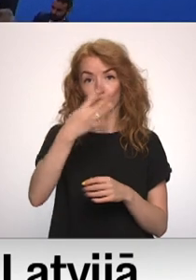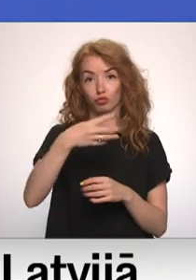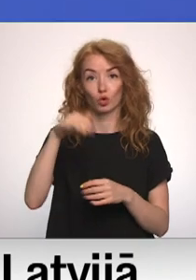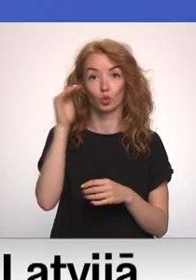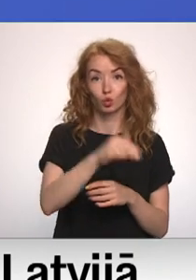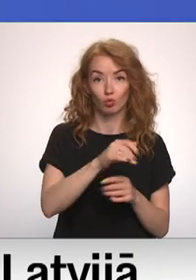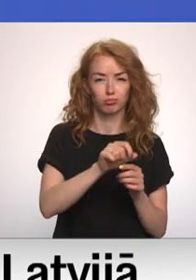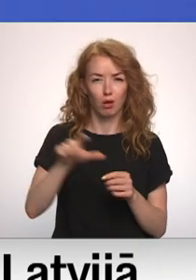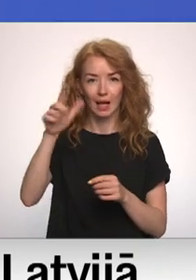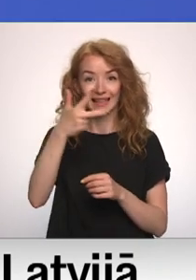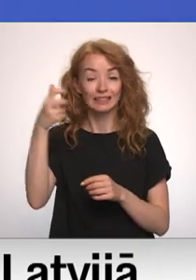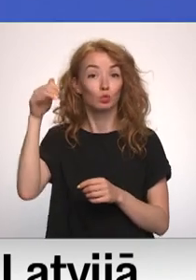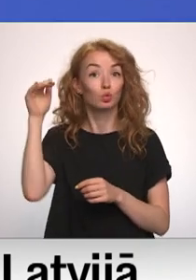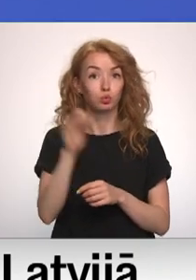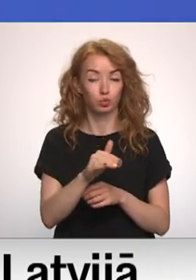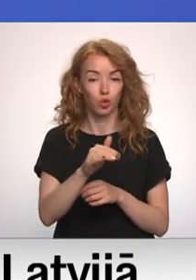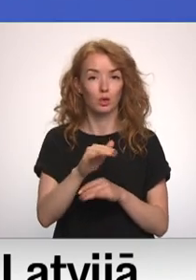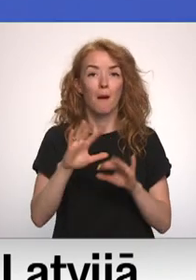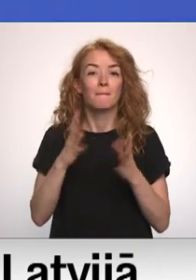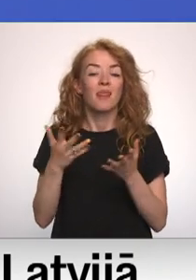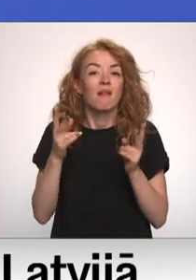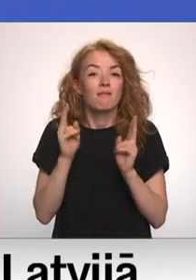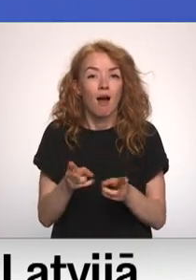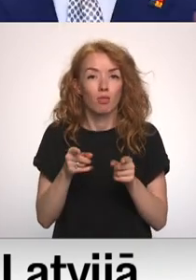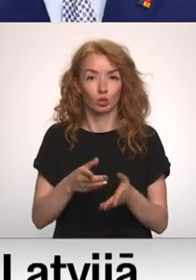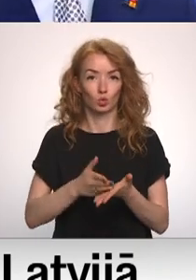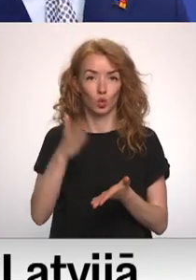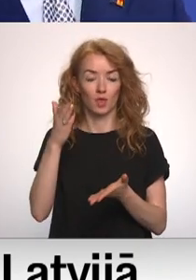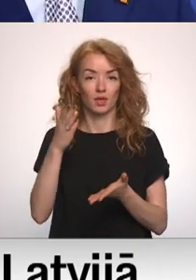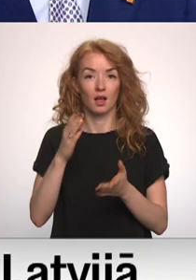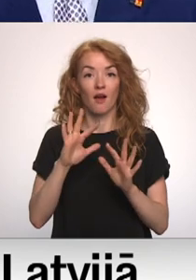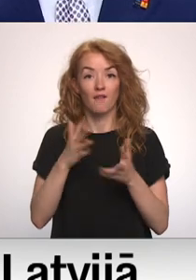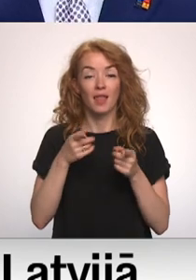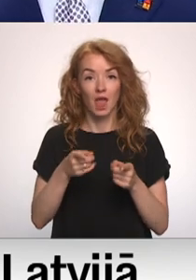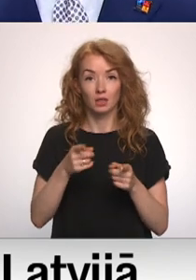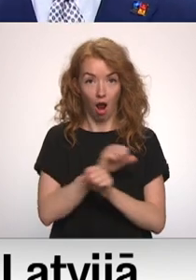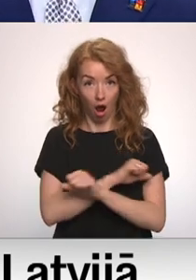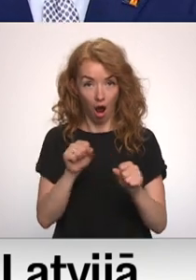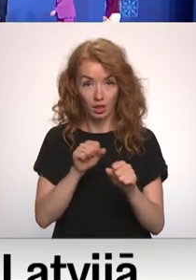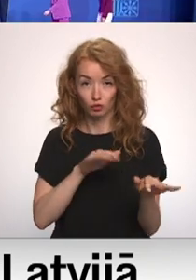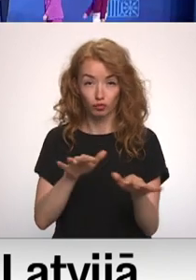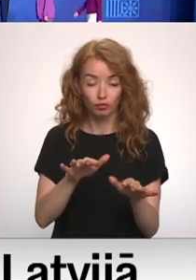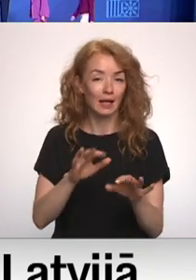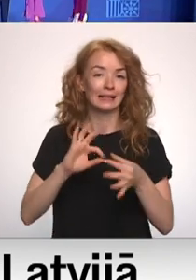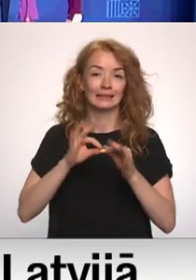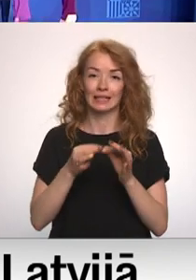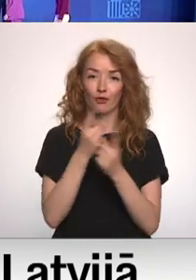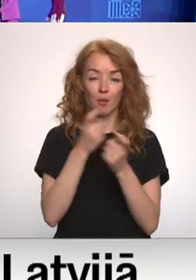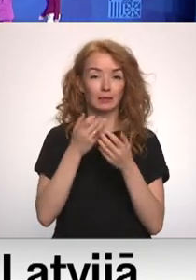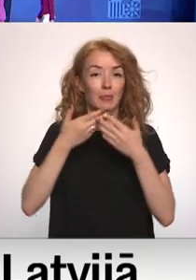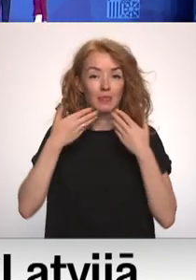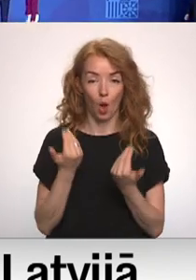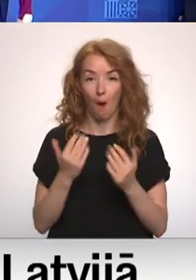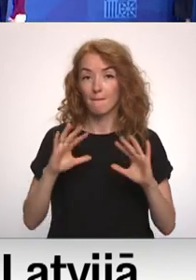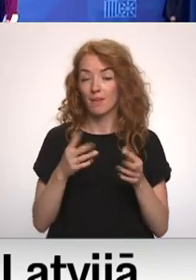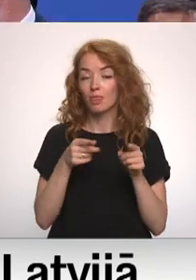uz 300 000. Bet tieši kā tas notiks un cik ātri tas praktiski notiks, pagaidām detaļu mums vēl trūkst. Taču